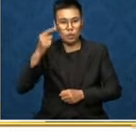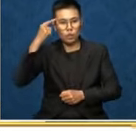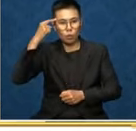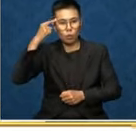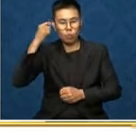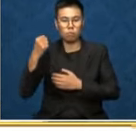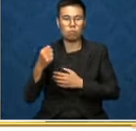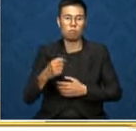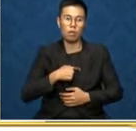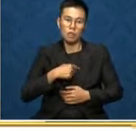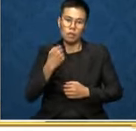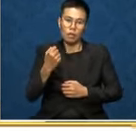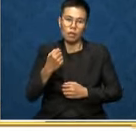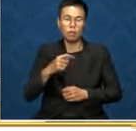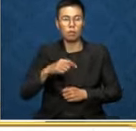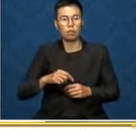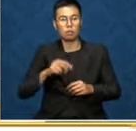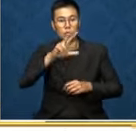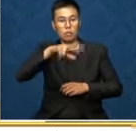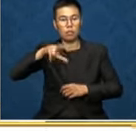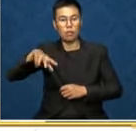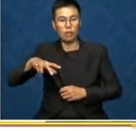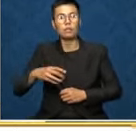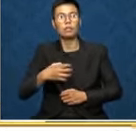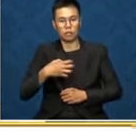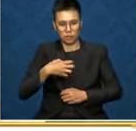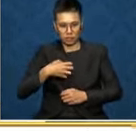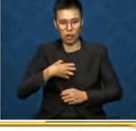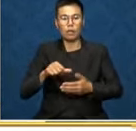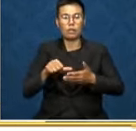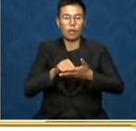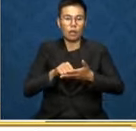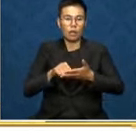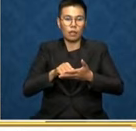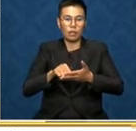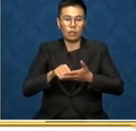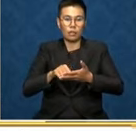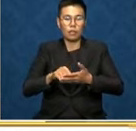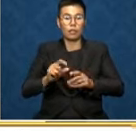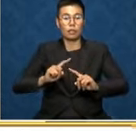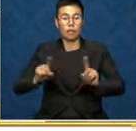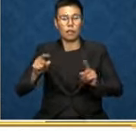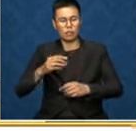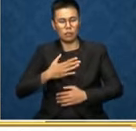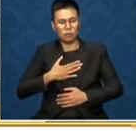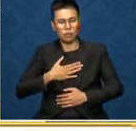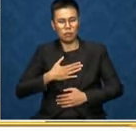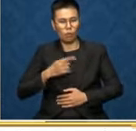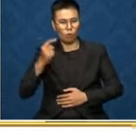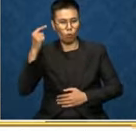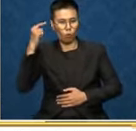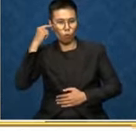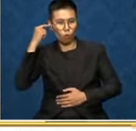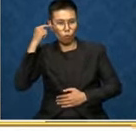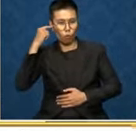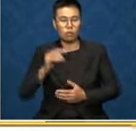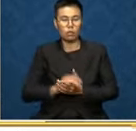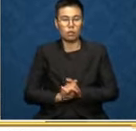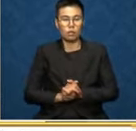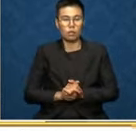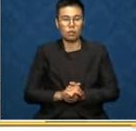เพื่อไทยจะเป็นพรรคอันดับต้นๆนค่ะที่อยากแก้ไขรัฐธรรมนูญฉบับนี้อย่างแน่นอนแต่เมื่อดิฉันได้พิจารณาคำถามประชามติที่กำหนดใน